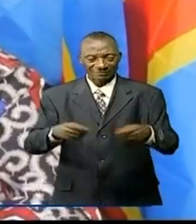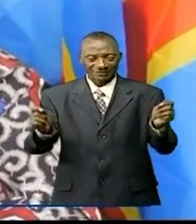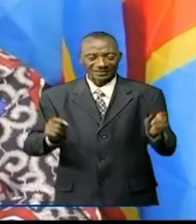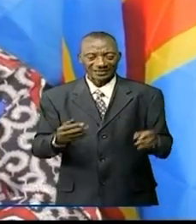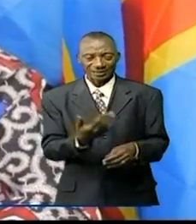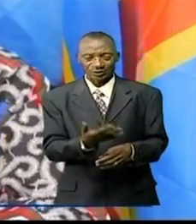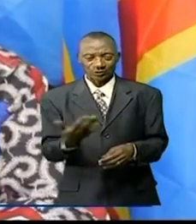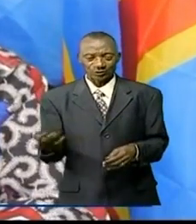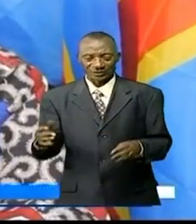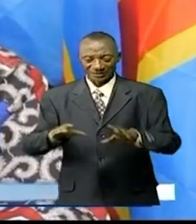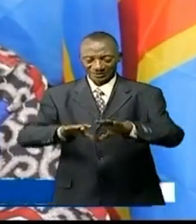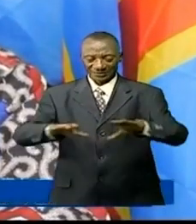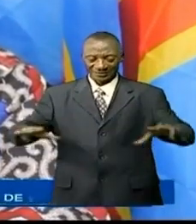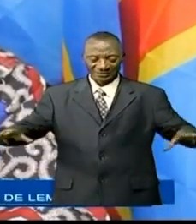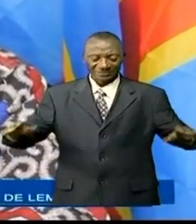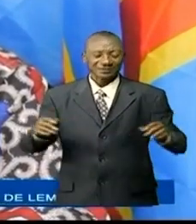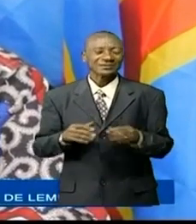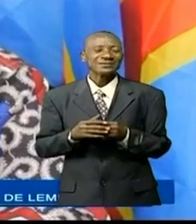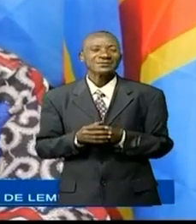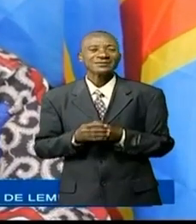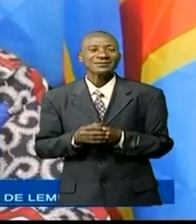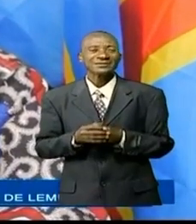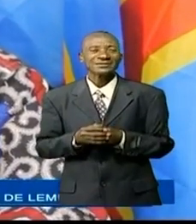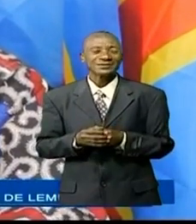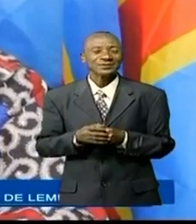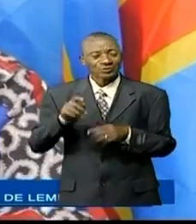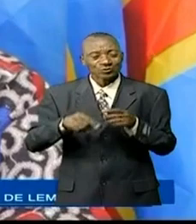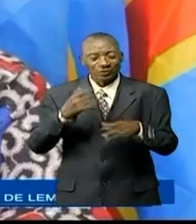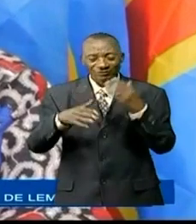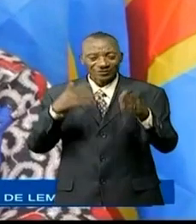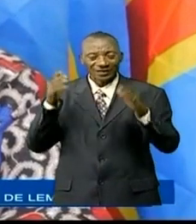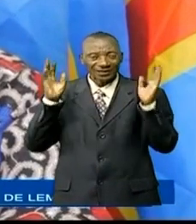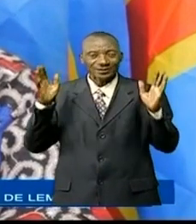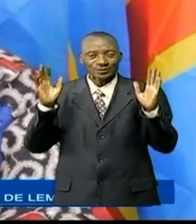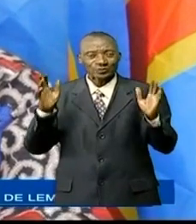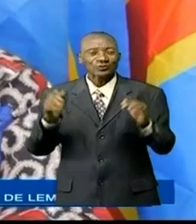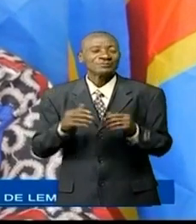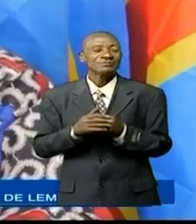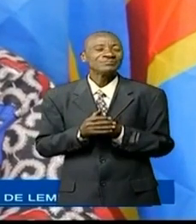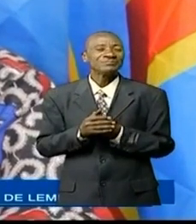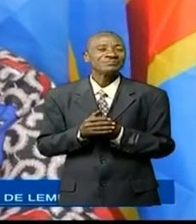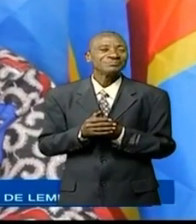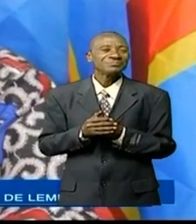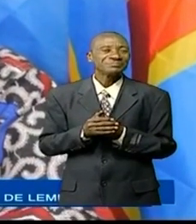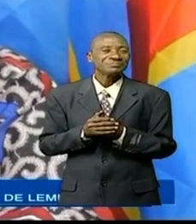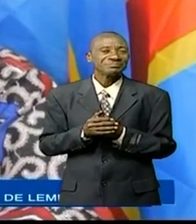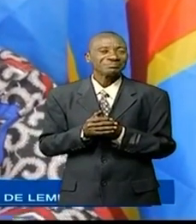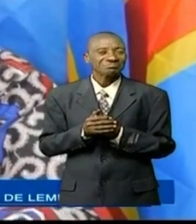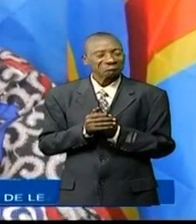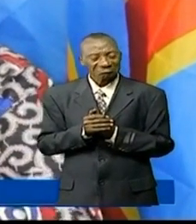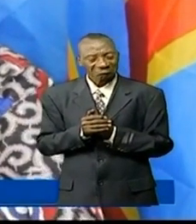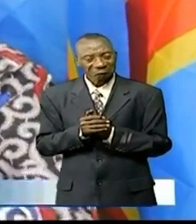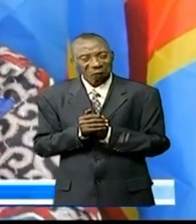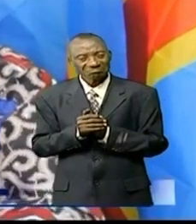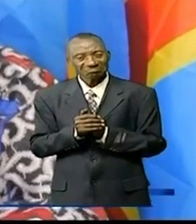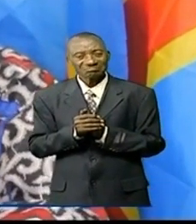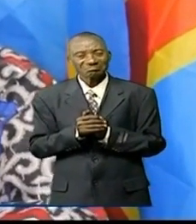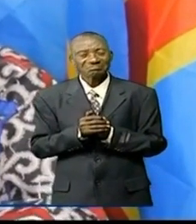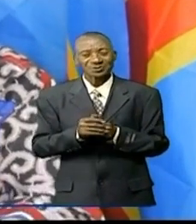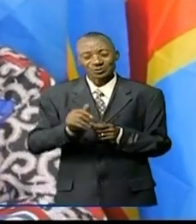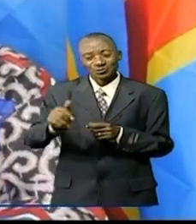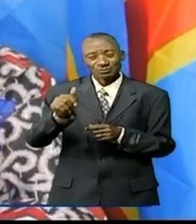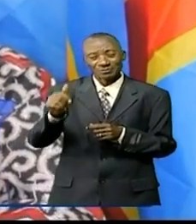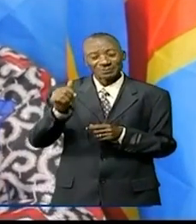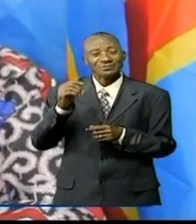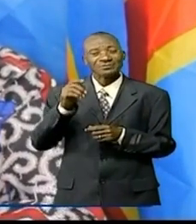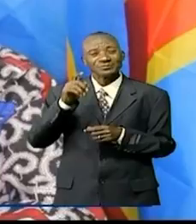examen médical. Après cet examen, on peut lui donner l'autorisation de commencer à vendre. Mais